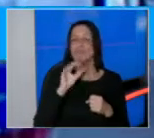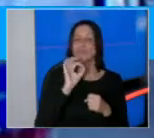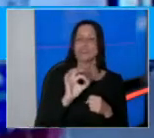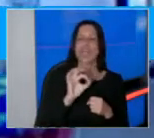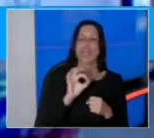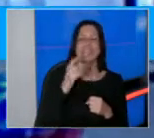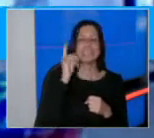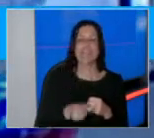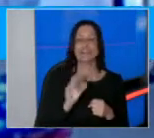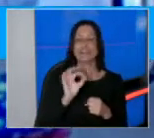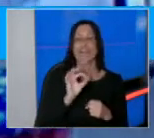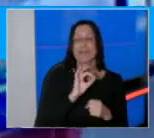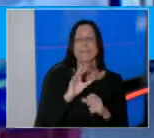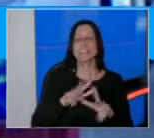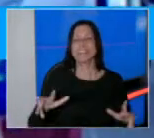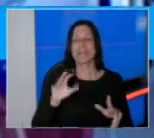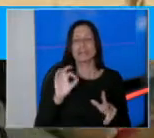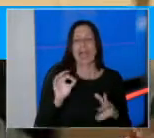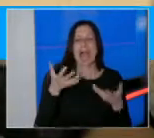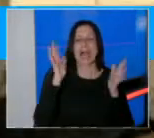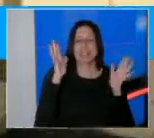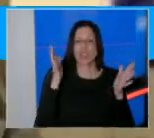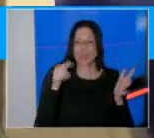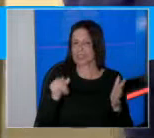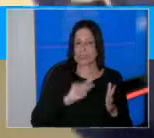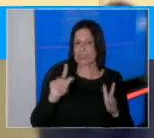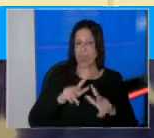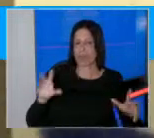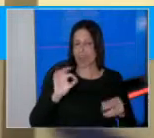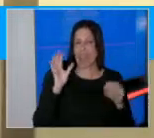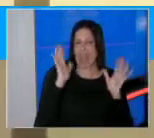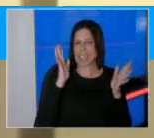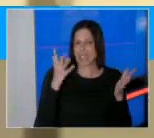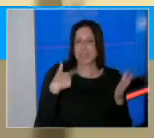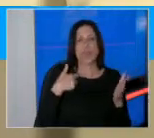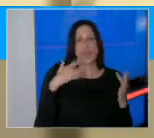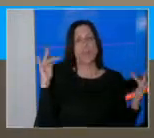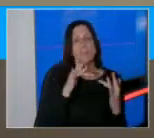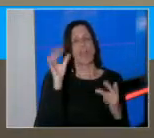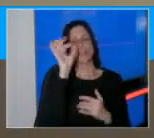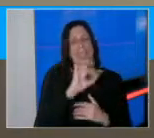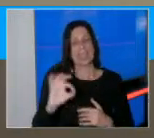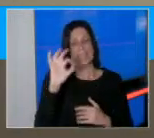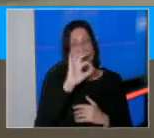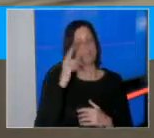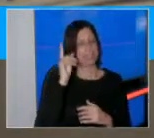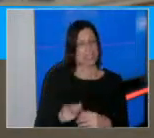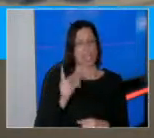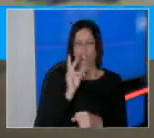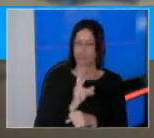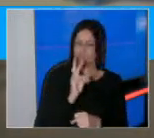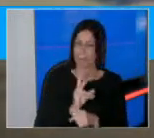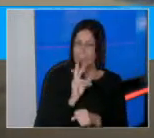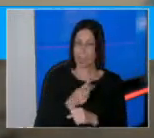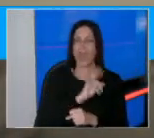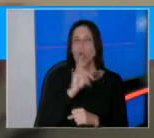למצבים באמת של אסון. אנחנו לא נמצאים במצב של אסון, אנחנו נמצאים מול נגיף שצריך להישמר מפניו,